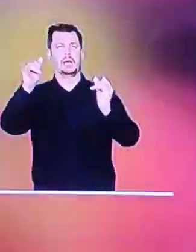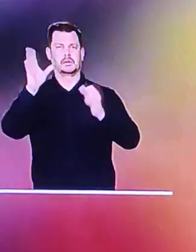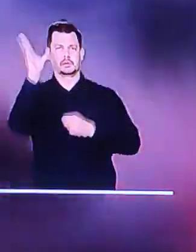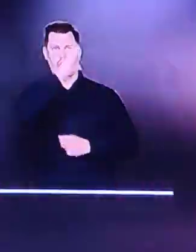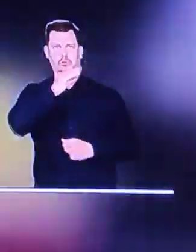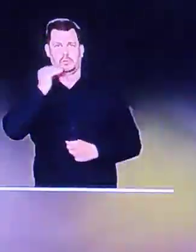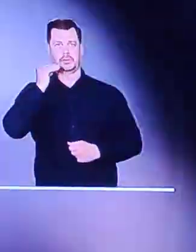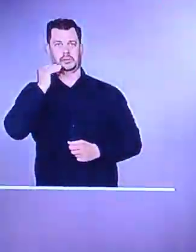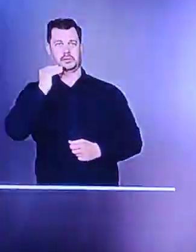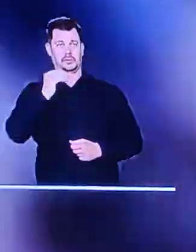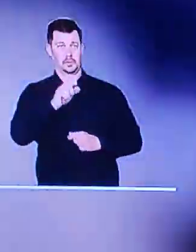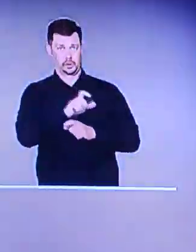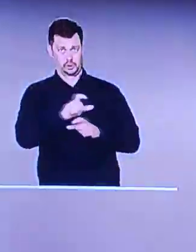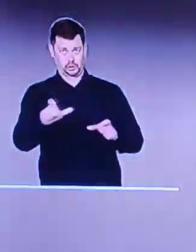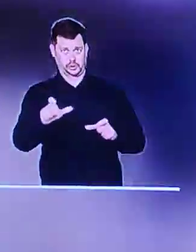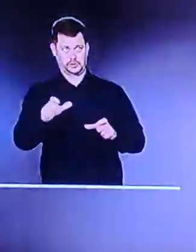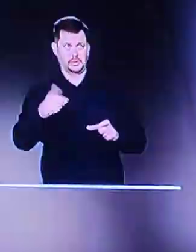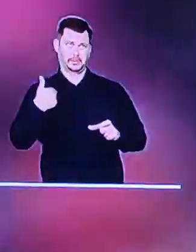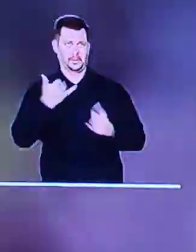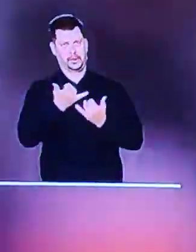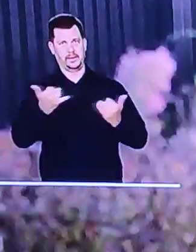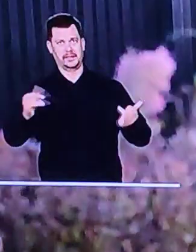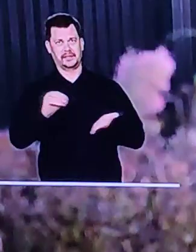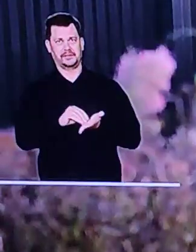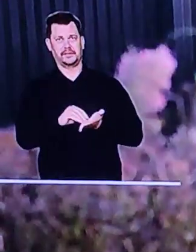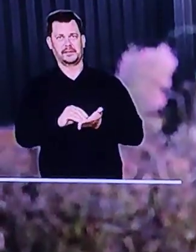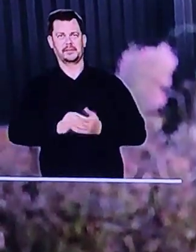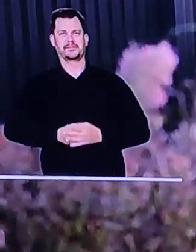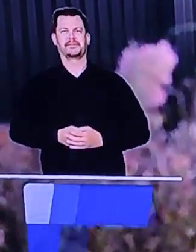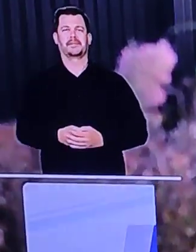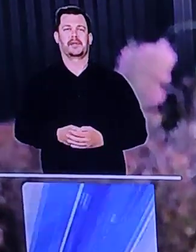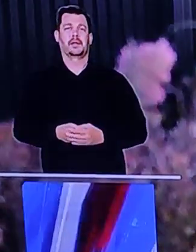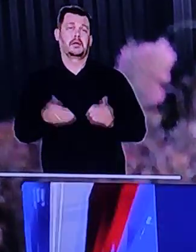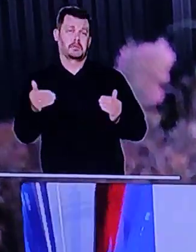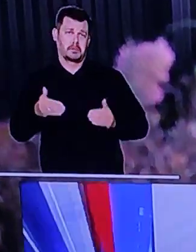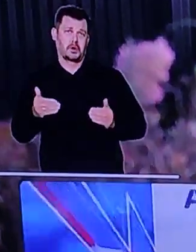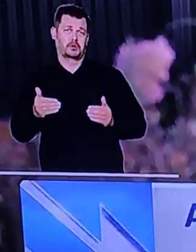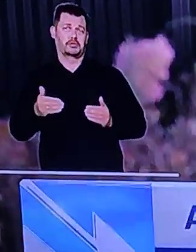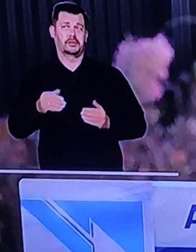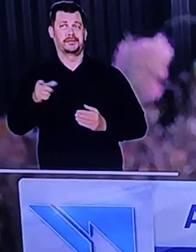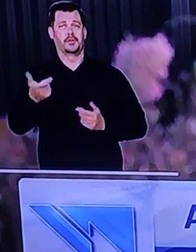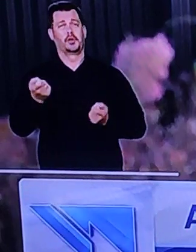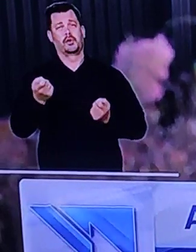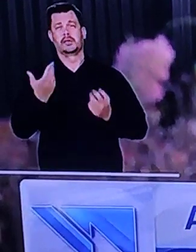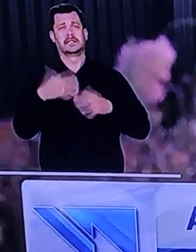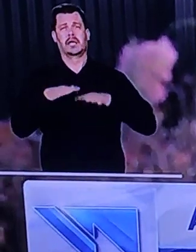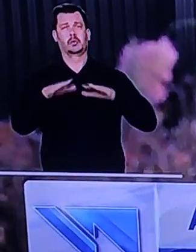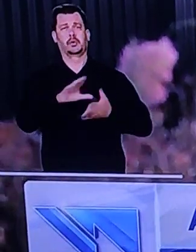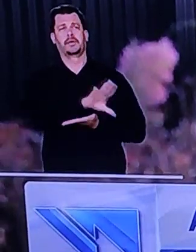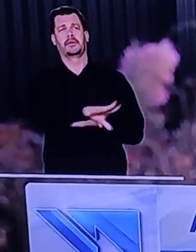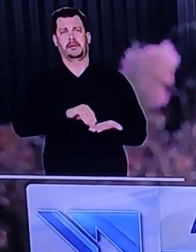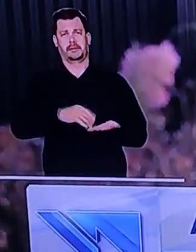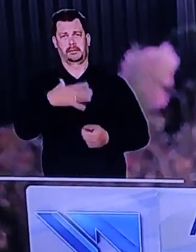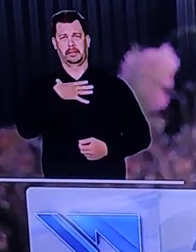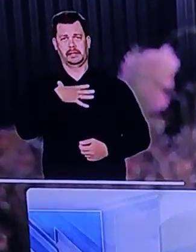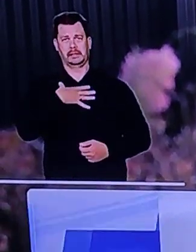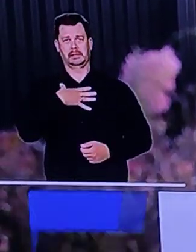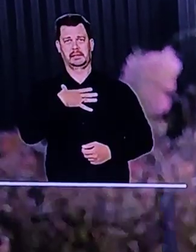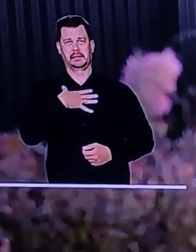Film nie pokazuje, czy przejęli inne psie zwyczaje. Może tam dojść do zbytniego naśladownictwa zachowań